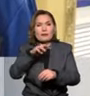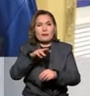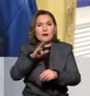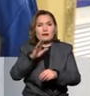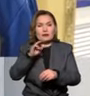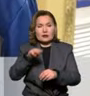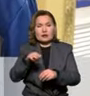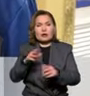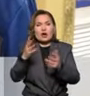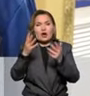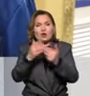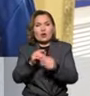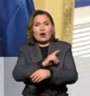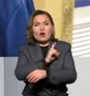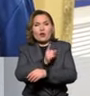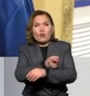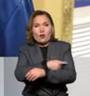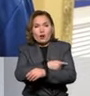әр қондырғының қуаты